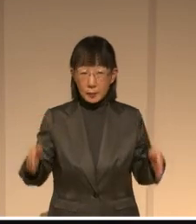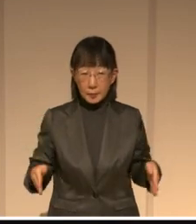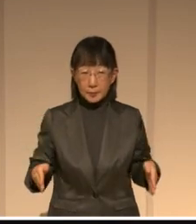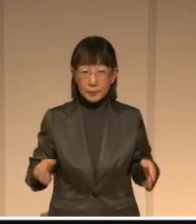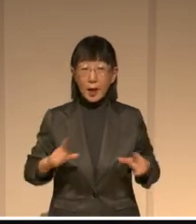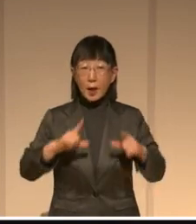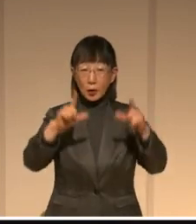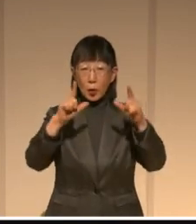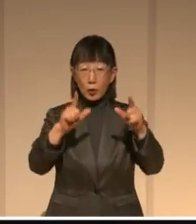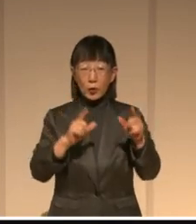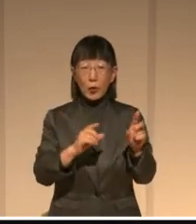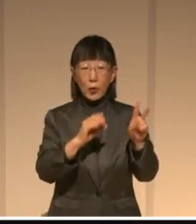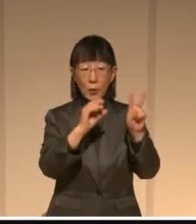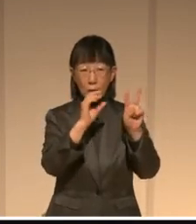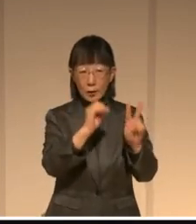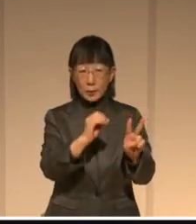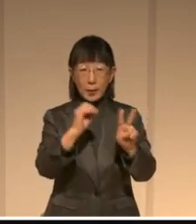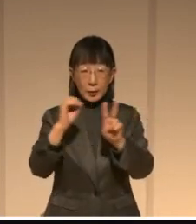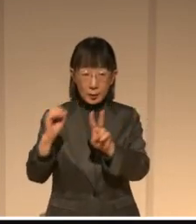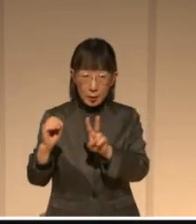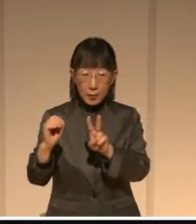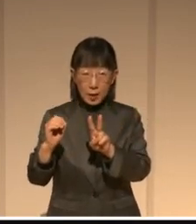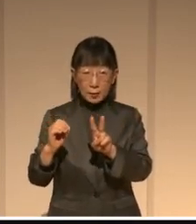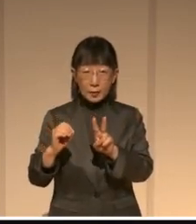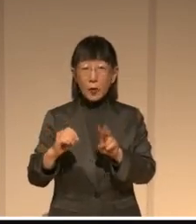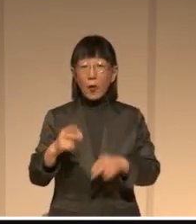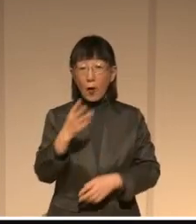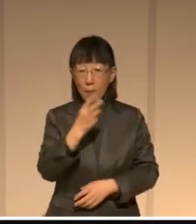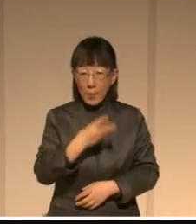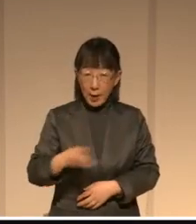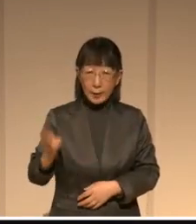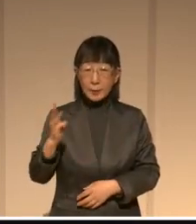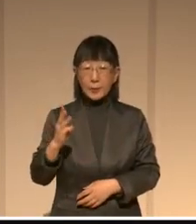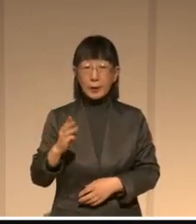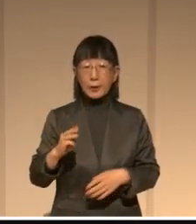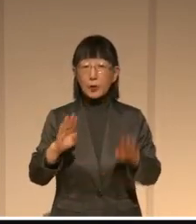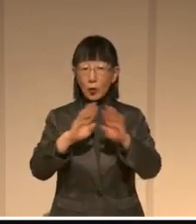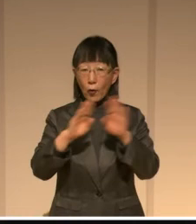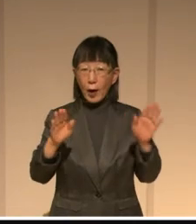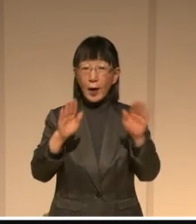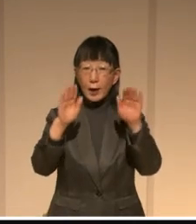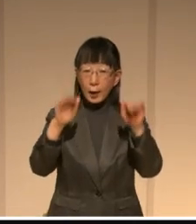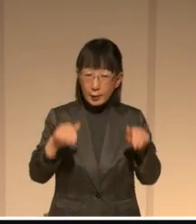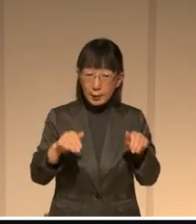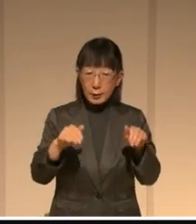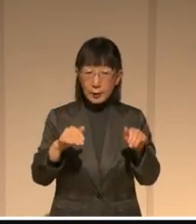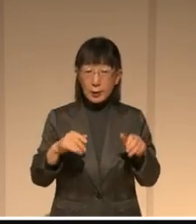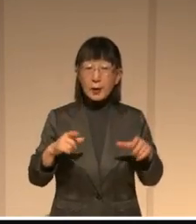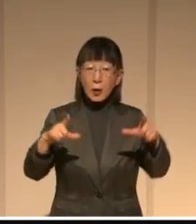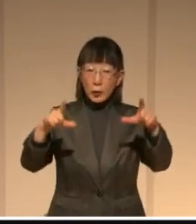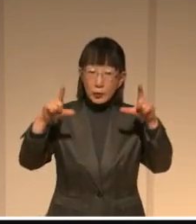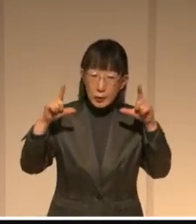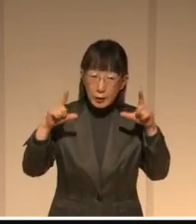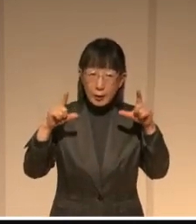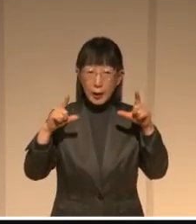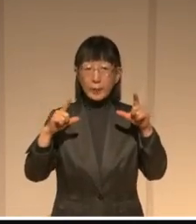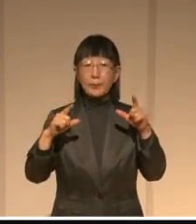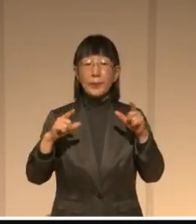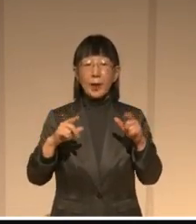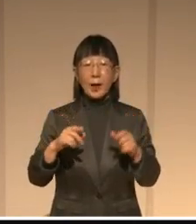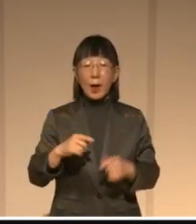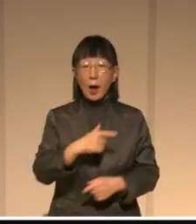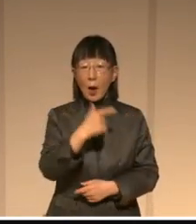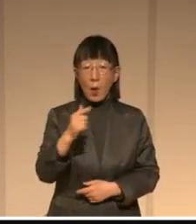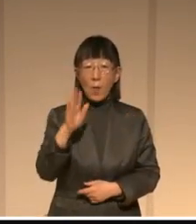開会4月にご出演いただきました大前校13神原健太さんそしては具を言いさんの3人による